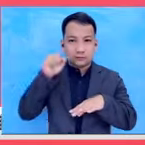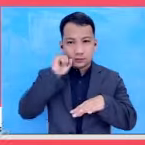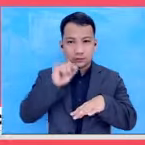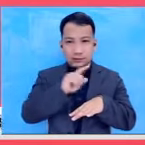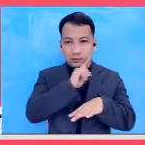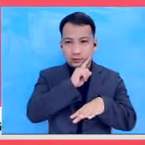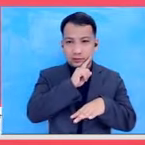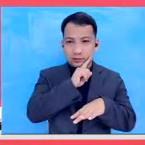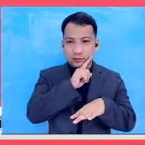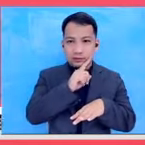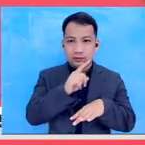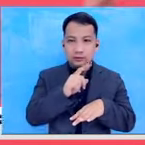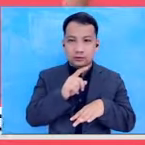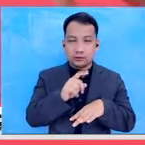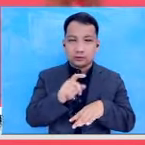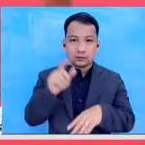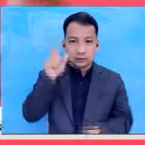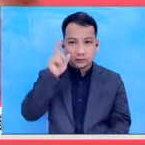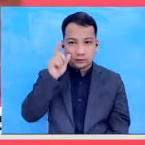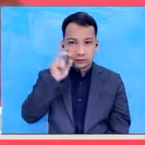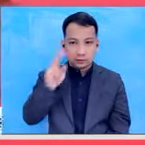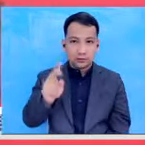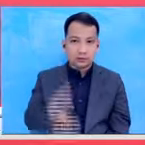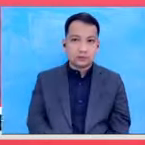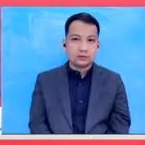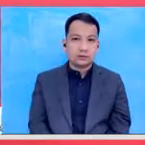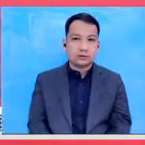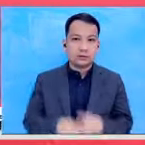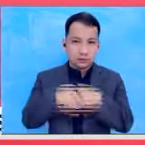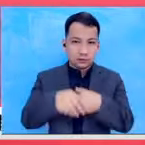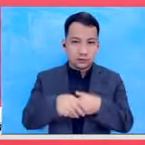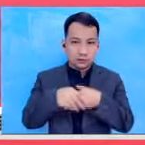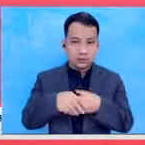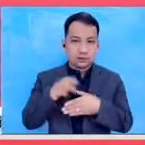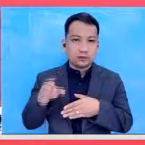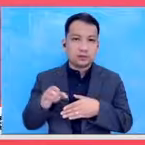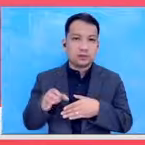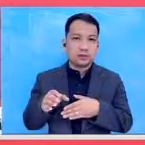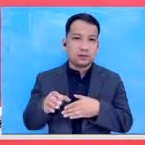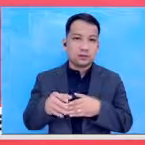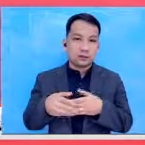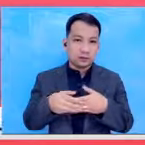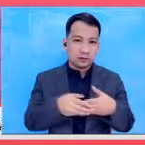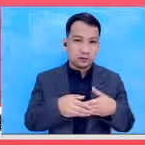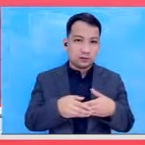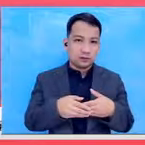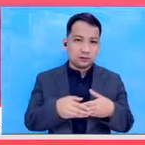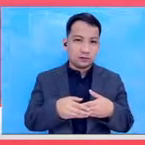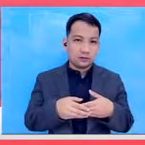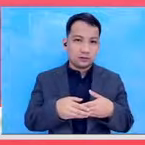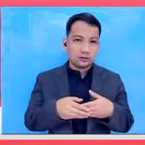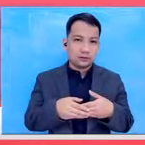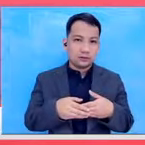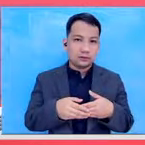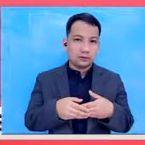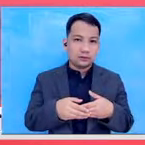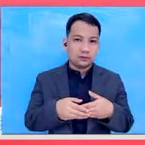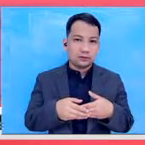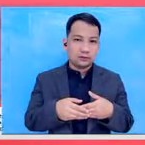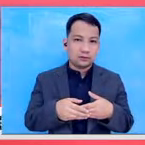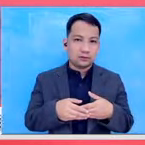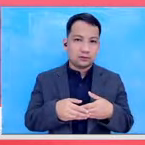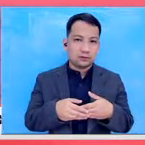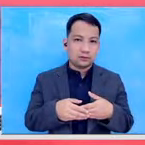Executive Secretary Lucas Bersamin. Kinamayan sila ni PBBM pero dumiretso lang ang First Lady. Mas nahalata